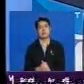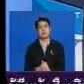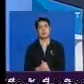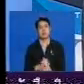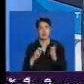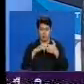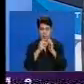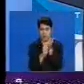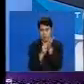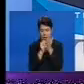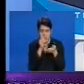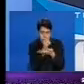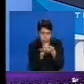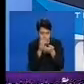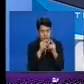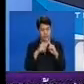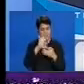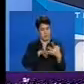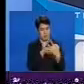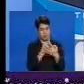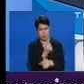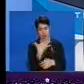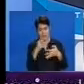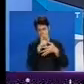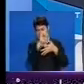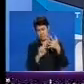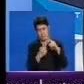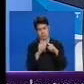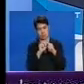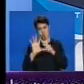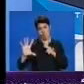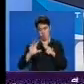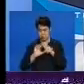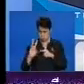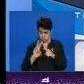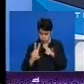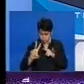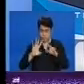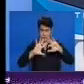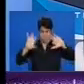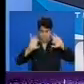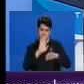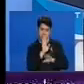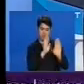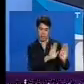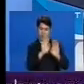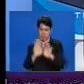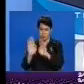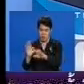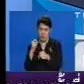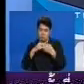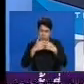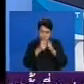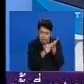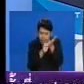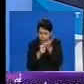การแก้ไขปัญหายาเสพติดตามยุทธศาสตร์5รั้วป้องกันระยะที่2รัฐบาลค่ะได้มีการกำชับทุกภาคส่วนให้มีการเร่งแก้ไขปัญห